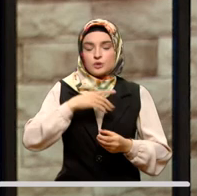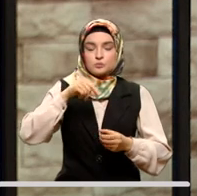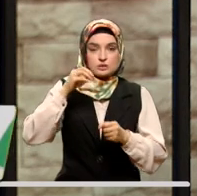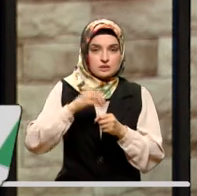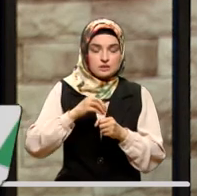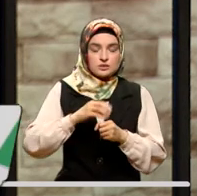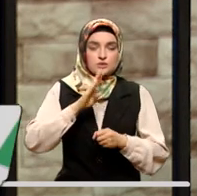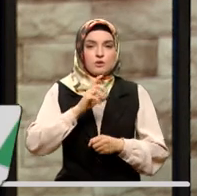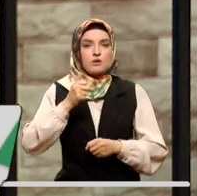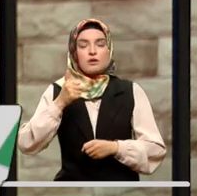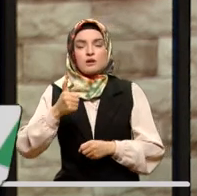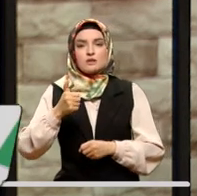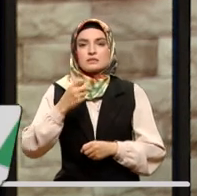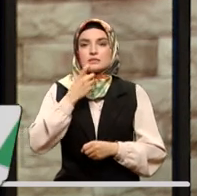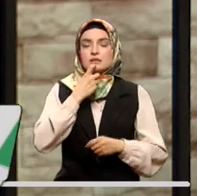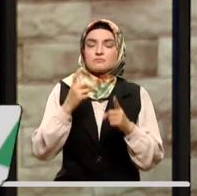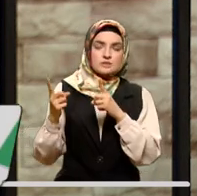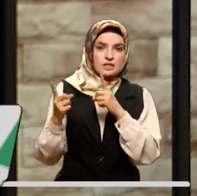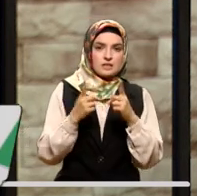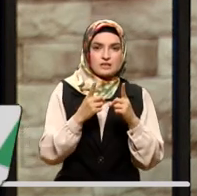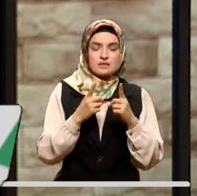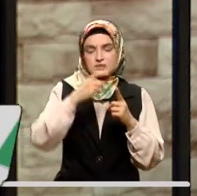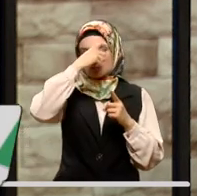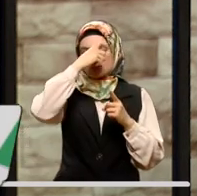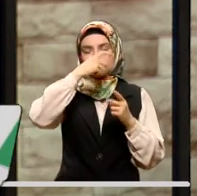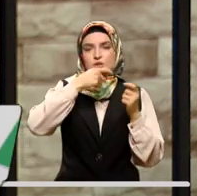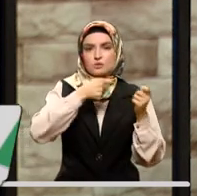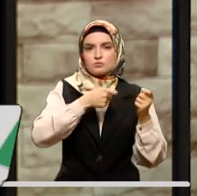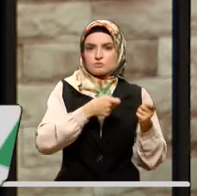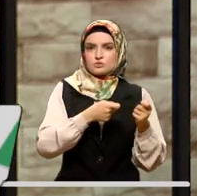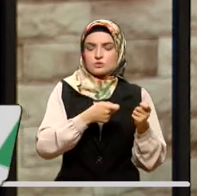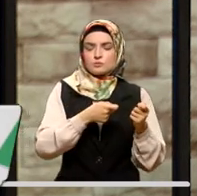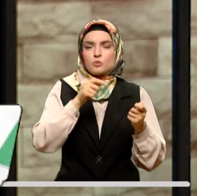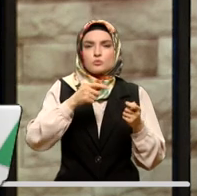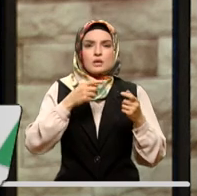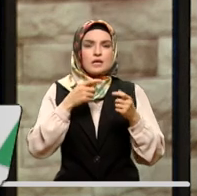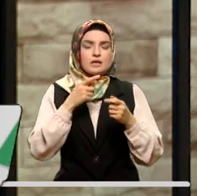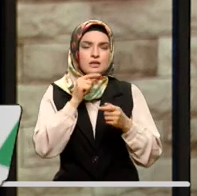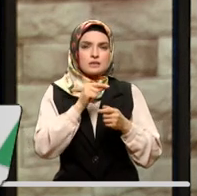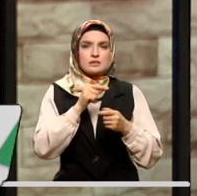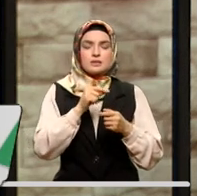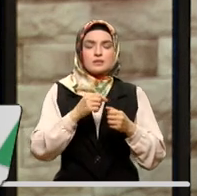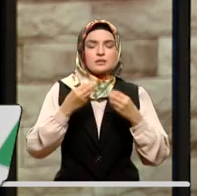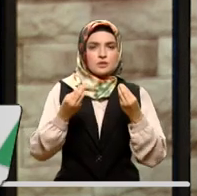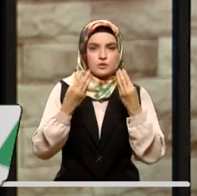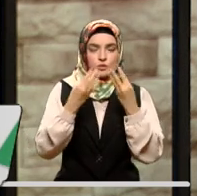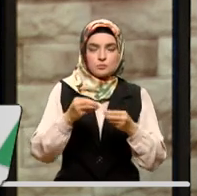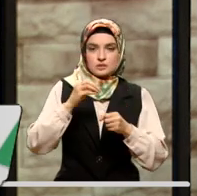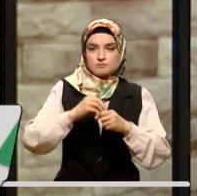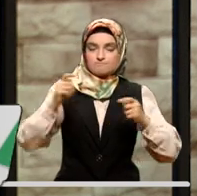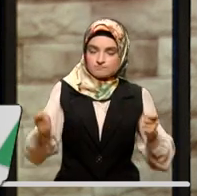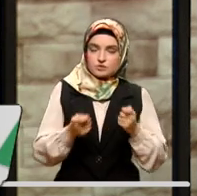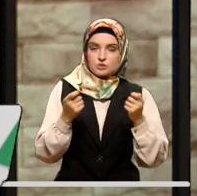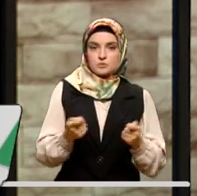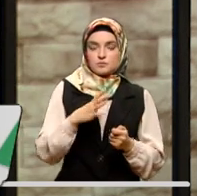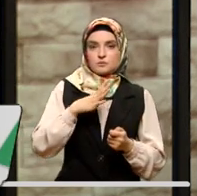özellikle 4-6 yaş arası Kur'an kurslarımızda bu eğitimin sağlıklı verilebilmesinin bütün çabalarını gösteriyoruz. Pedagojik